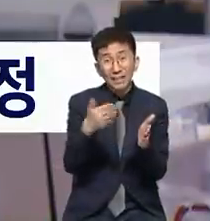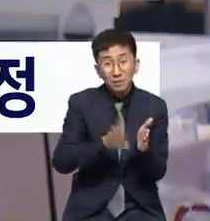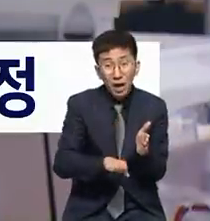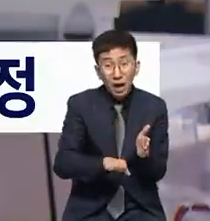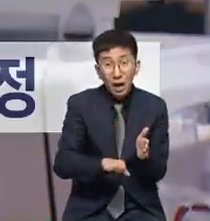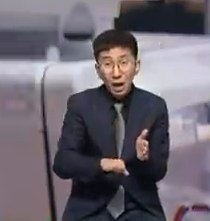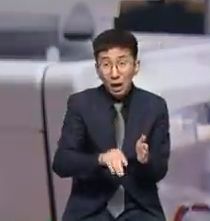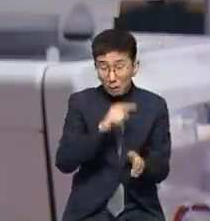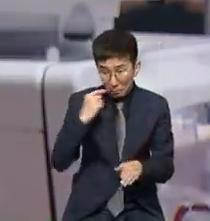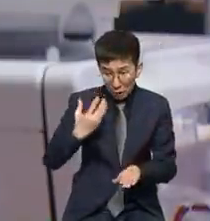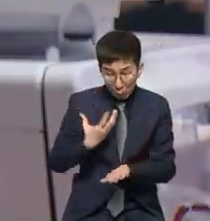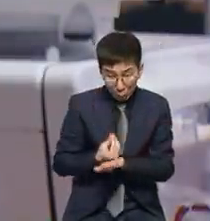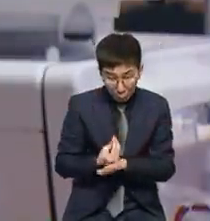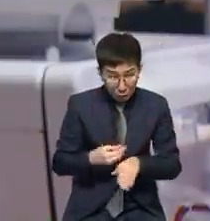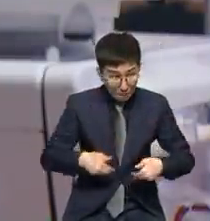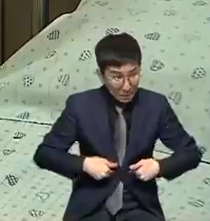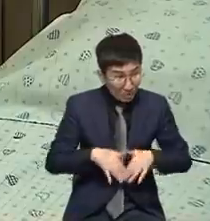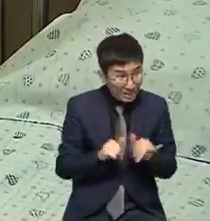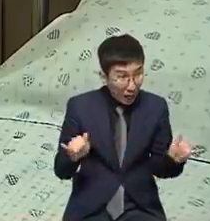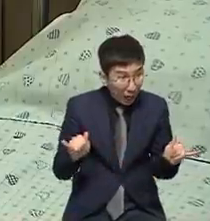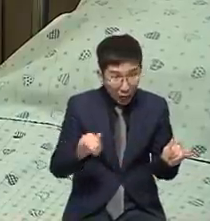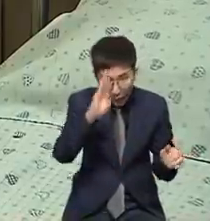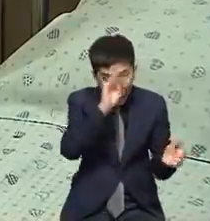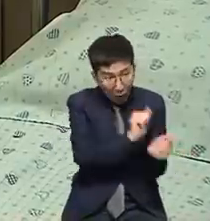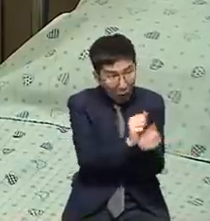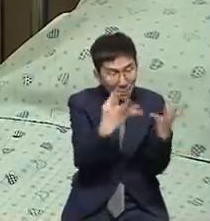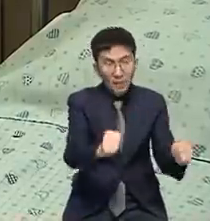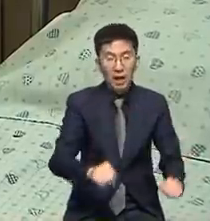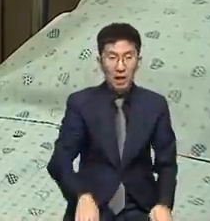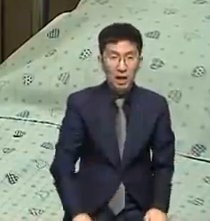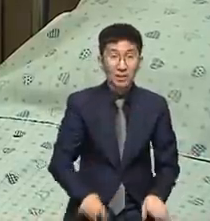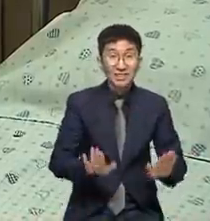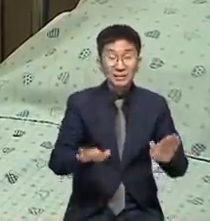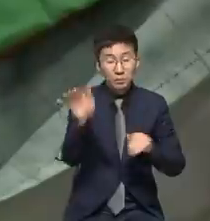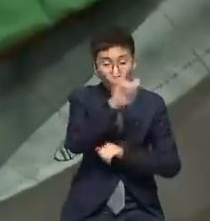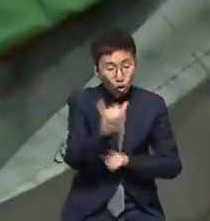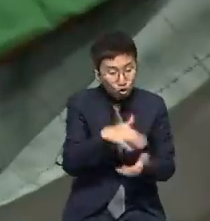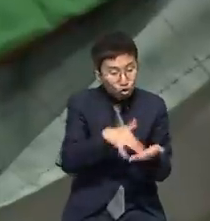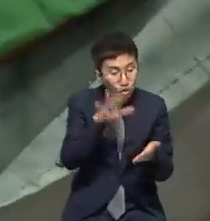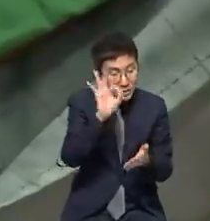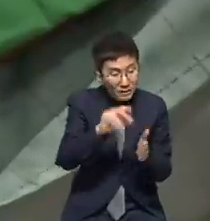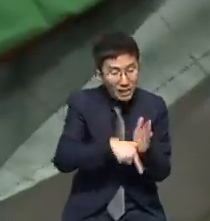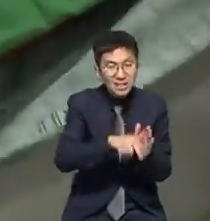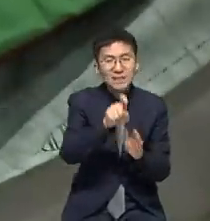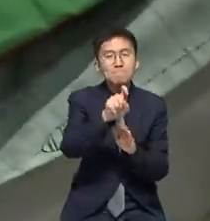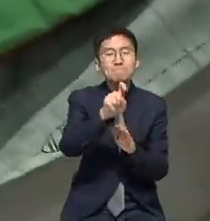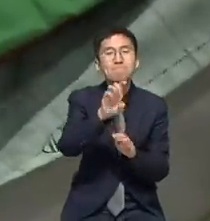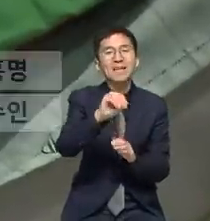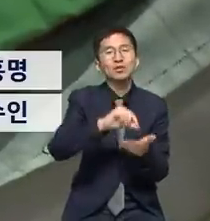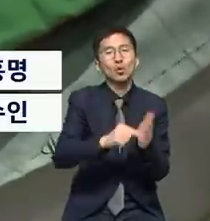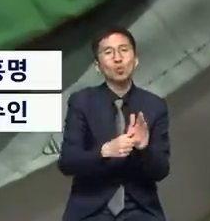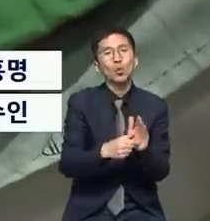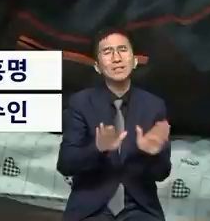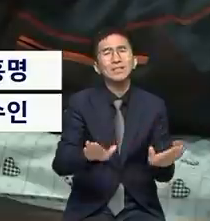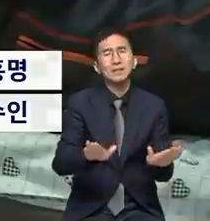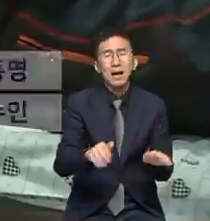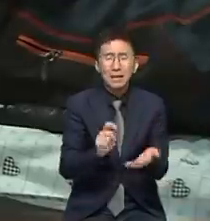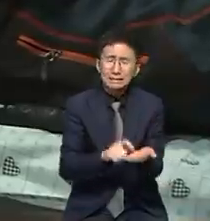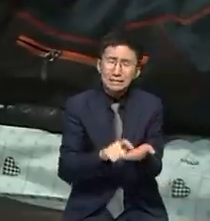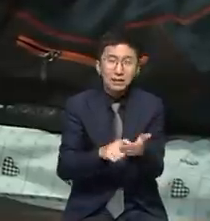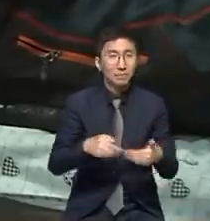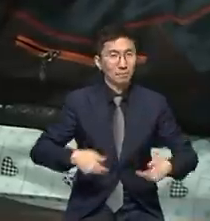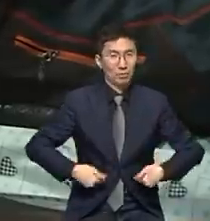빠릅니다. 국내 투석 환자는 10만 명, 감염 속도를 늦출 대책이 시급합니다.